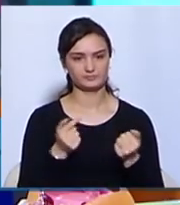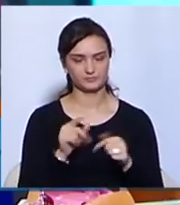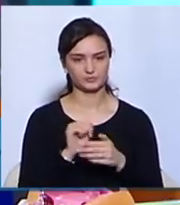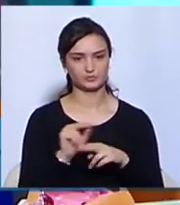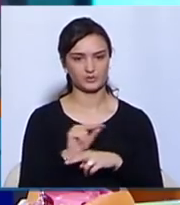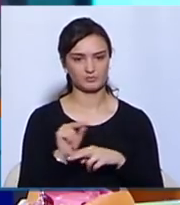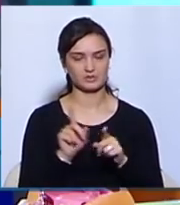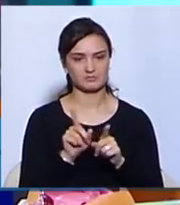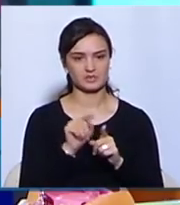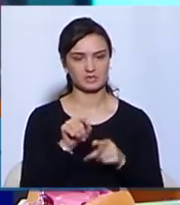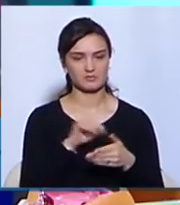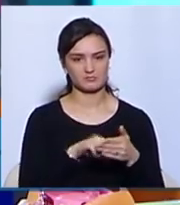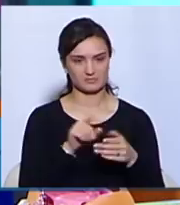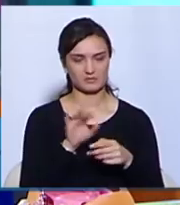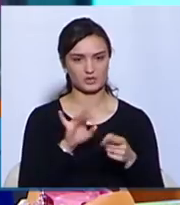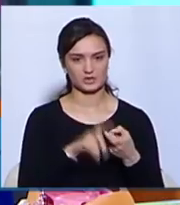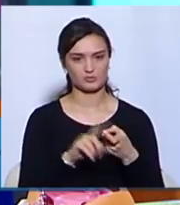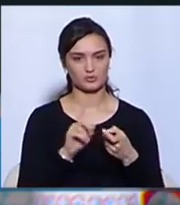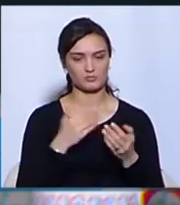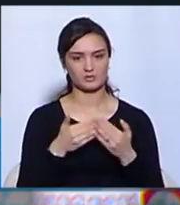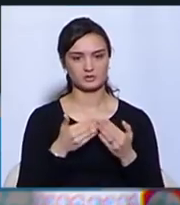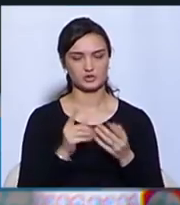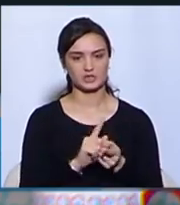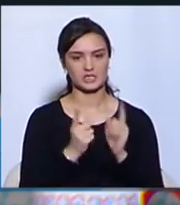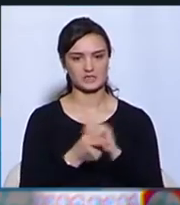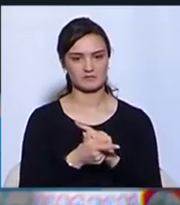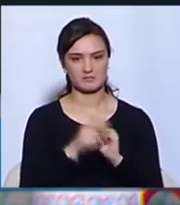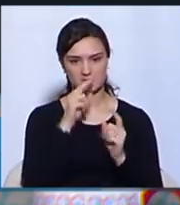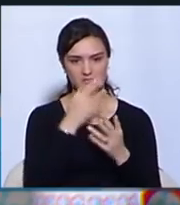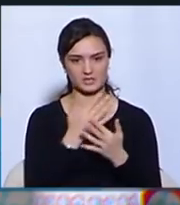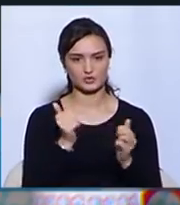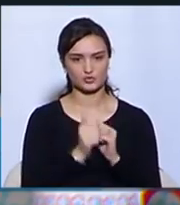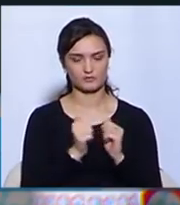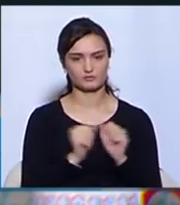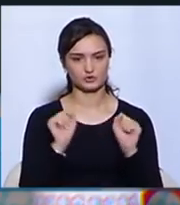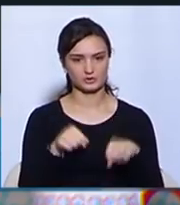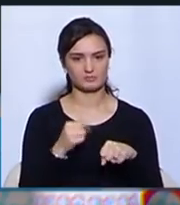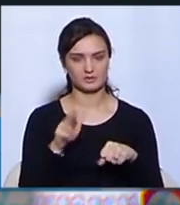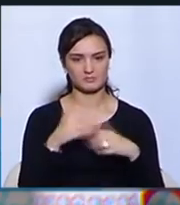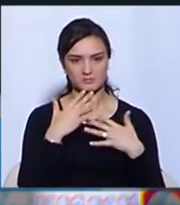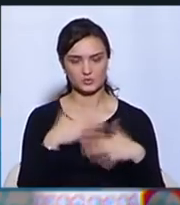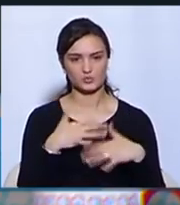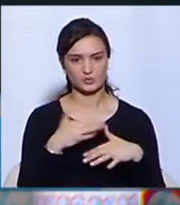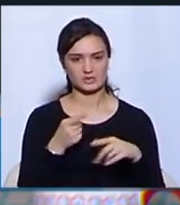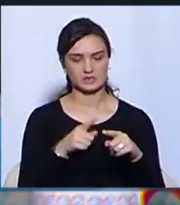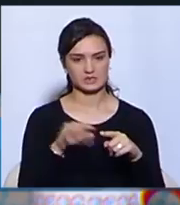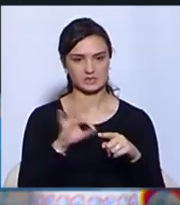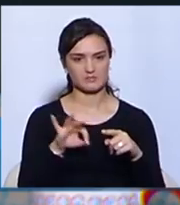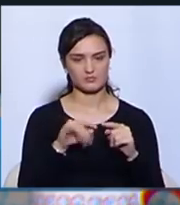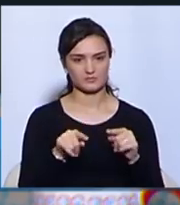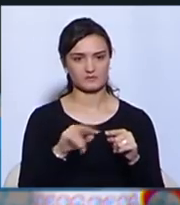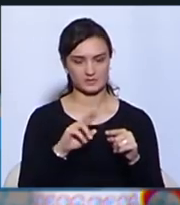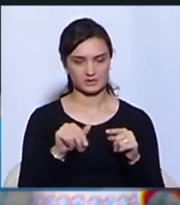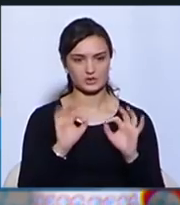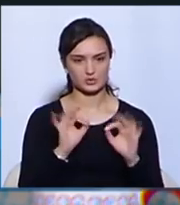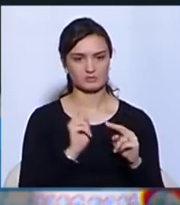ტაქტიკა იმაზეა დამოკიდებული ერთი რომ ვთქვათ, ჩანაცვლება პრეპარატით ყოველთვის შეიძლება და მენსტრუაციის გამოწვევა და